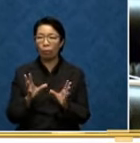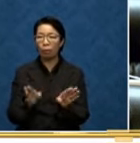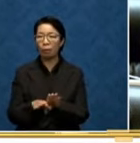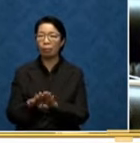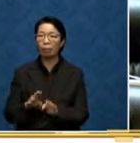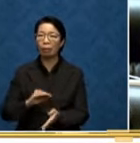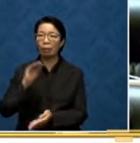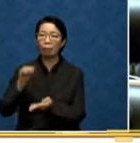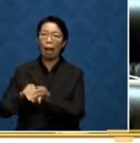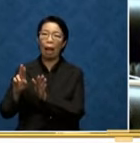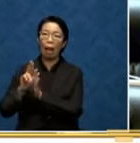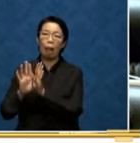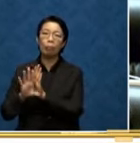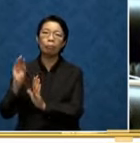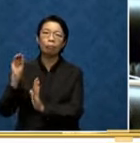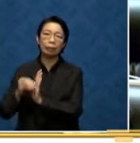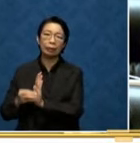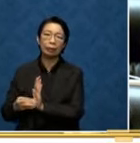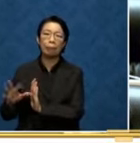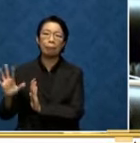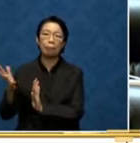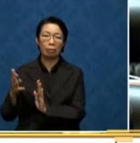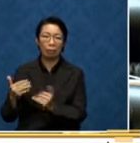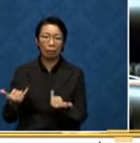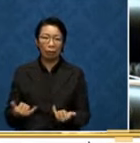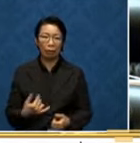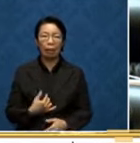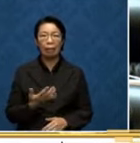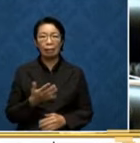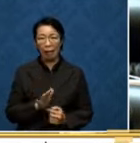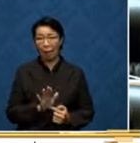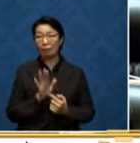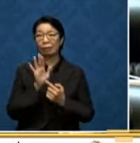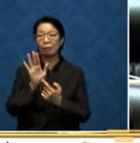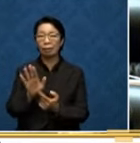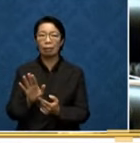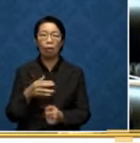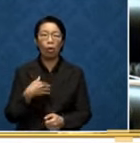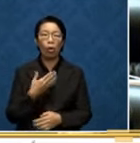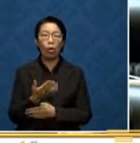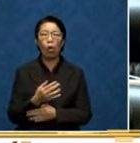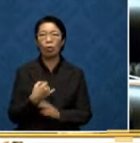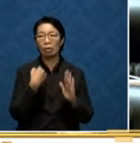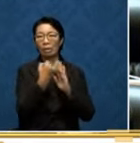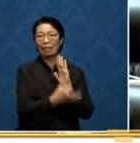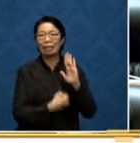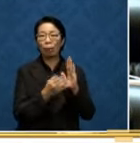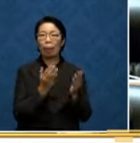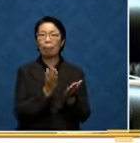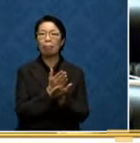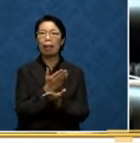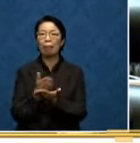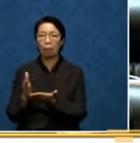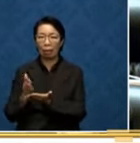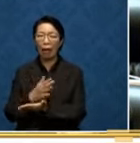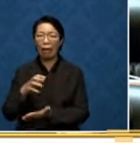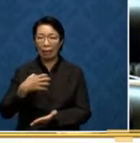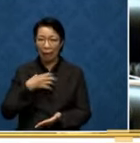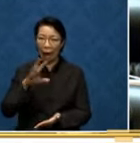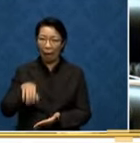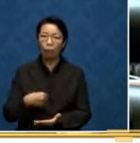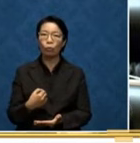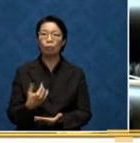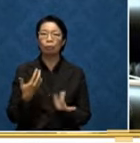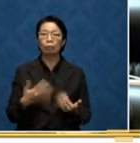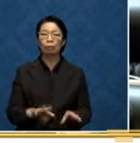ากจะเสนอผ่านท่านประธานไปก็คือว่าควรจะมีข้อมูลรายจังหวัดนะครับรวมถึงการทำข้อมูลภาพรว